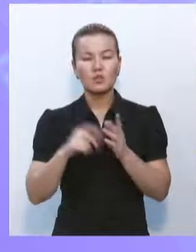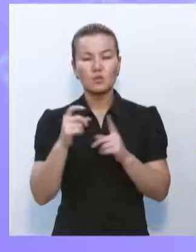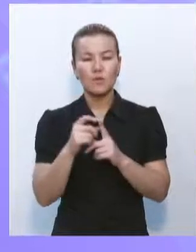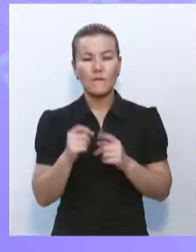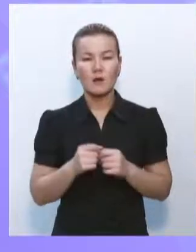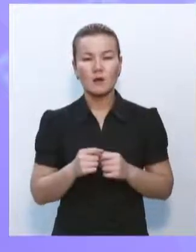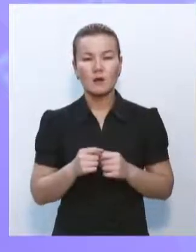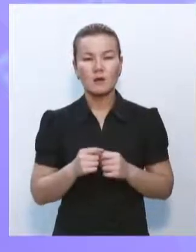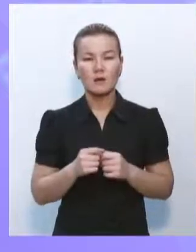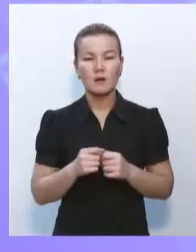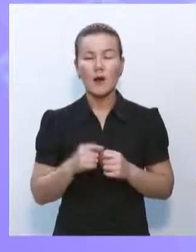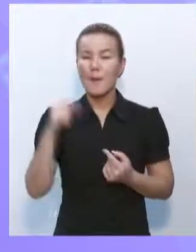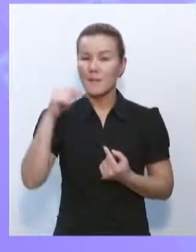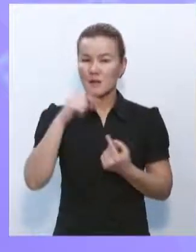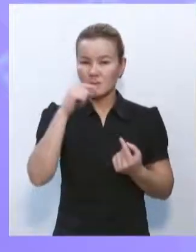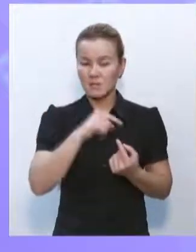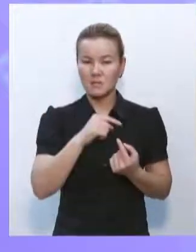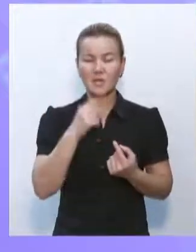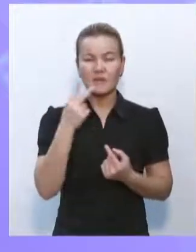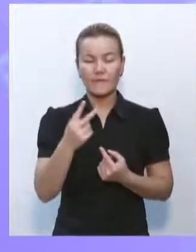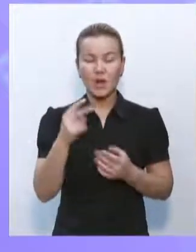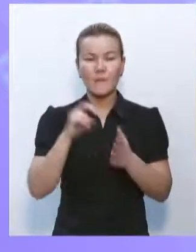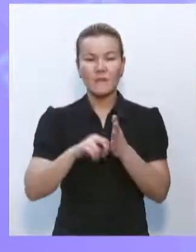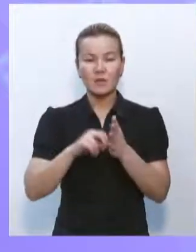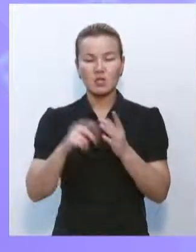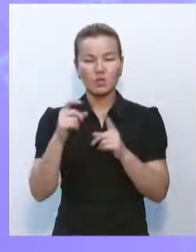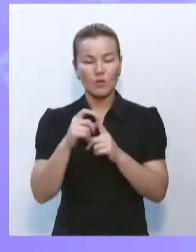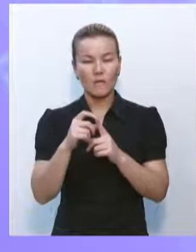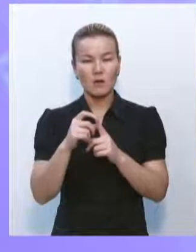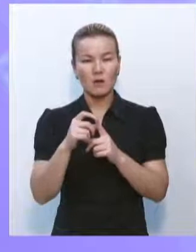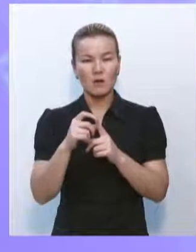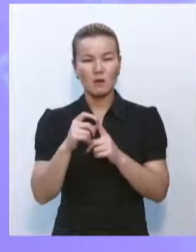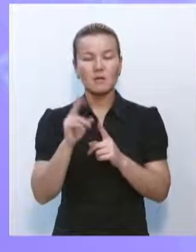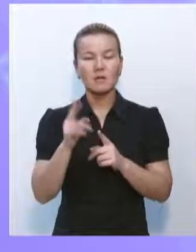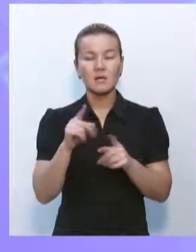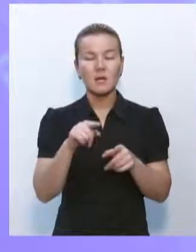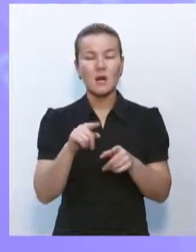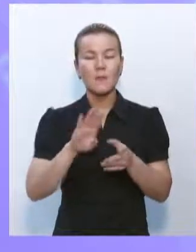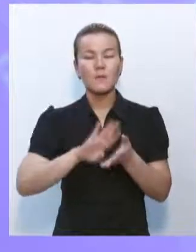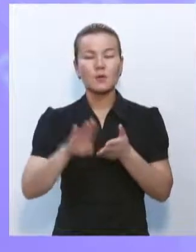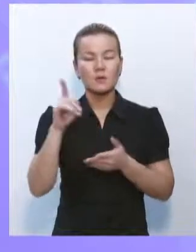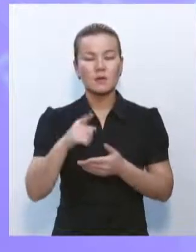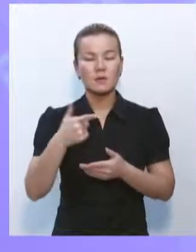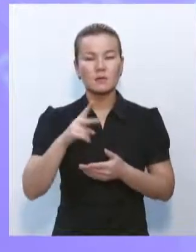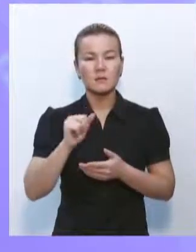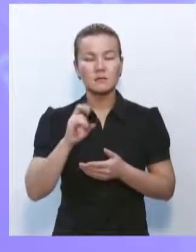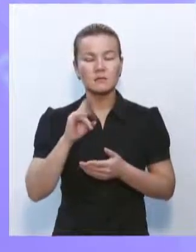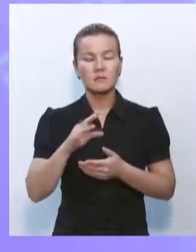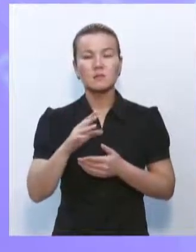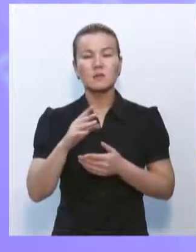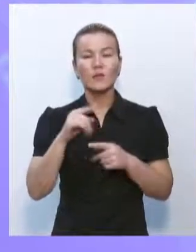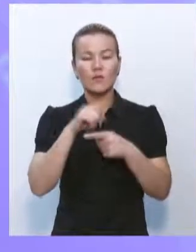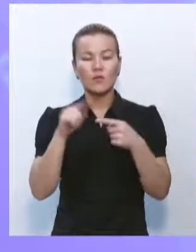слова. Подберите два проверочных слова к безударным гласным в корне